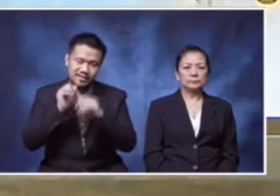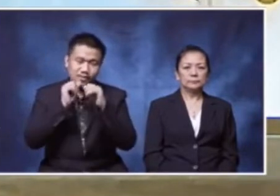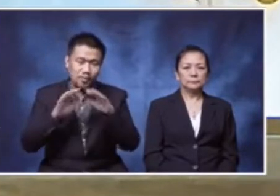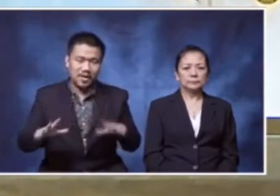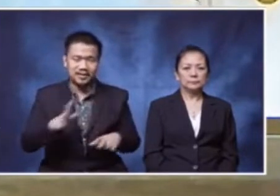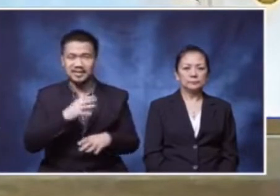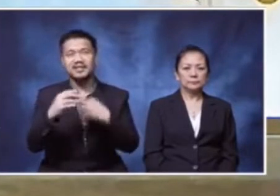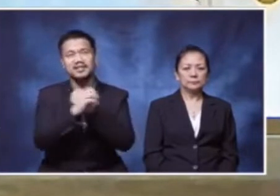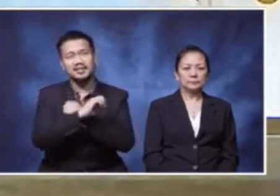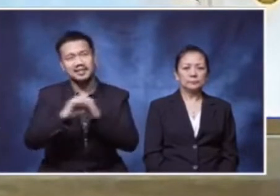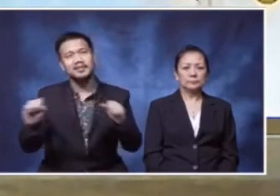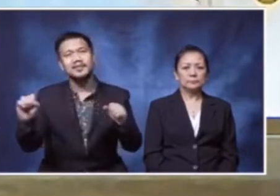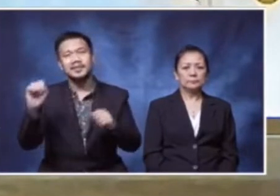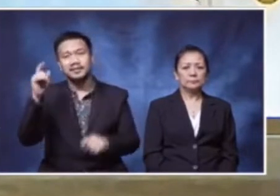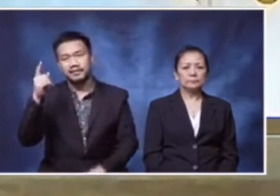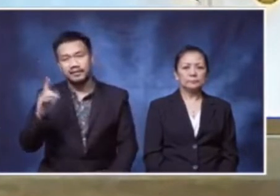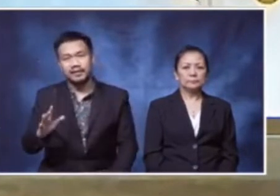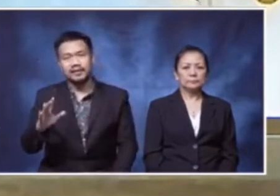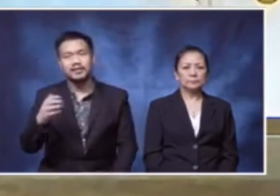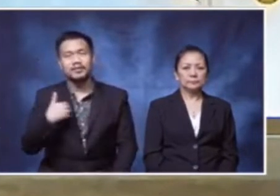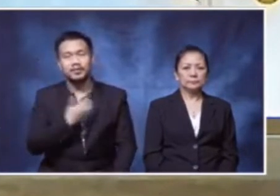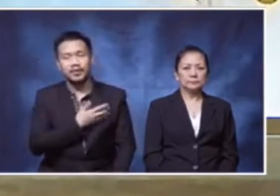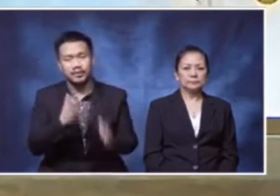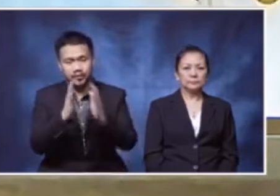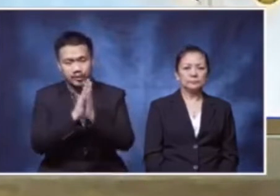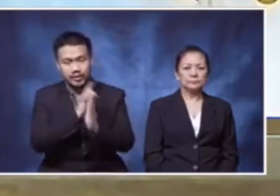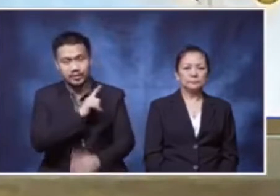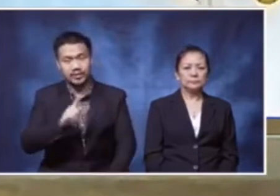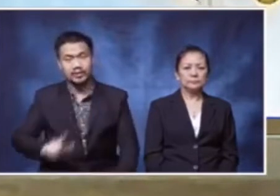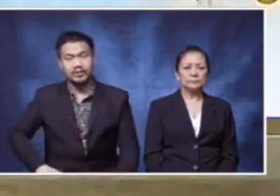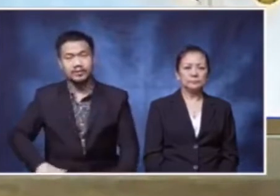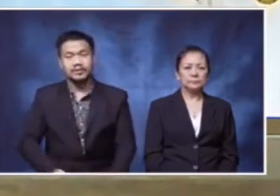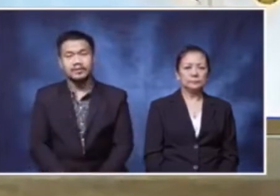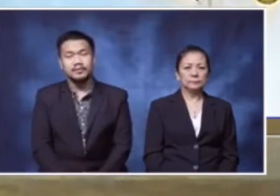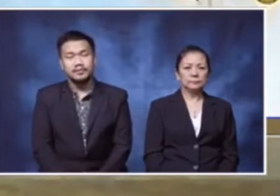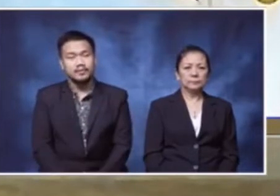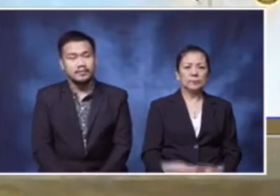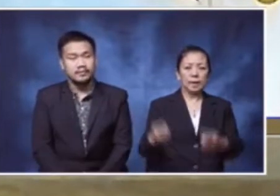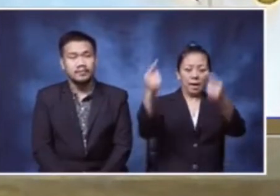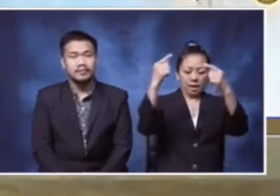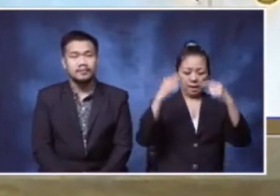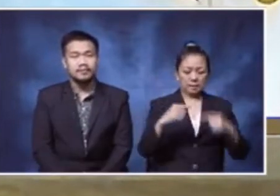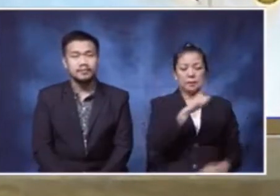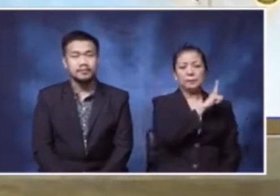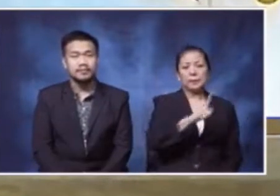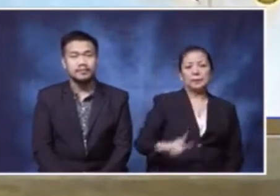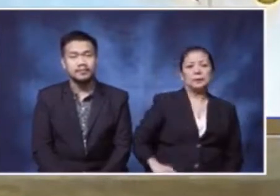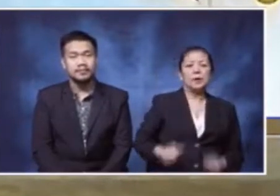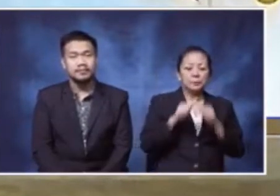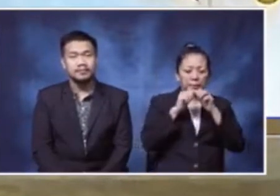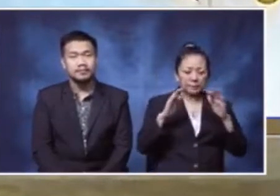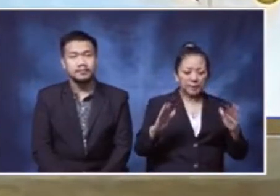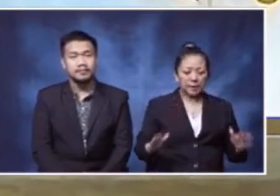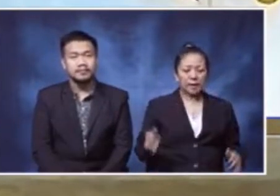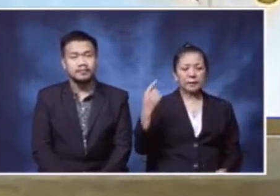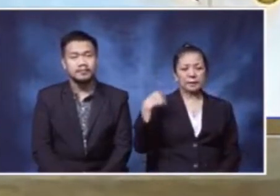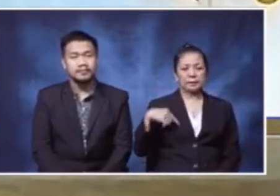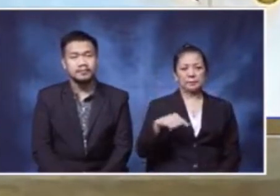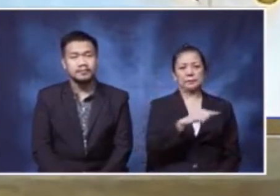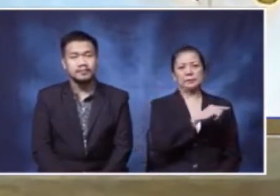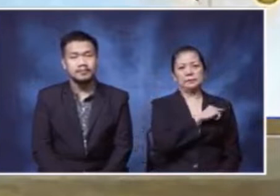pagliligtas ng Diyos. Manalangin tayo sa Panginoon. Halina, Panginoon, pagpalain